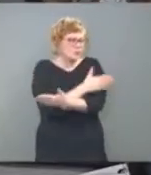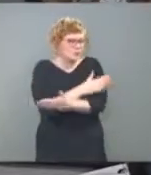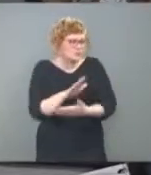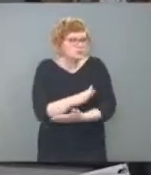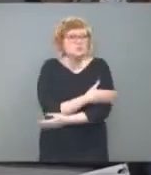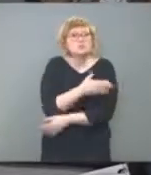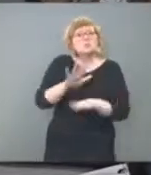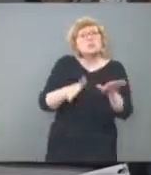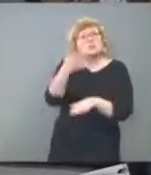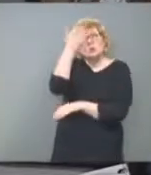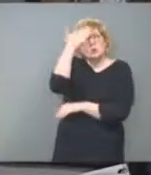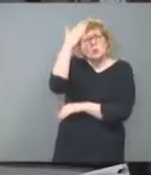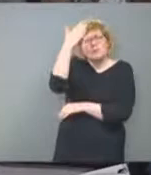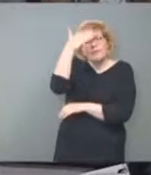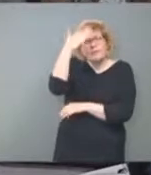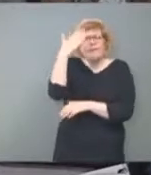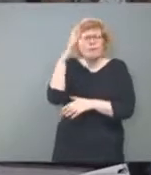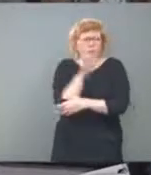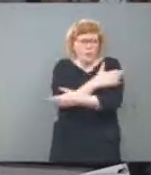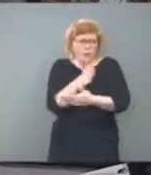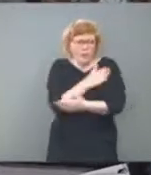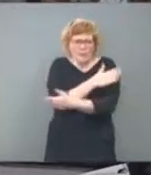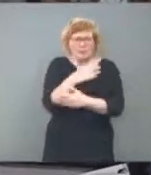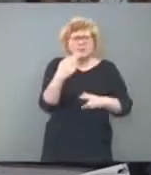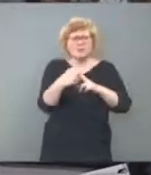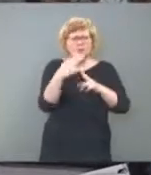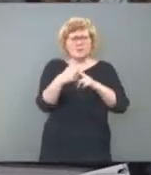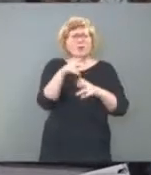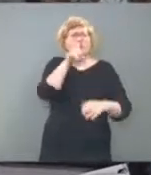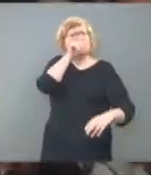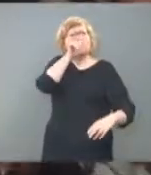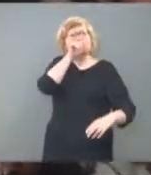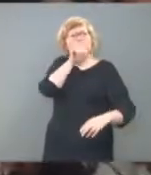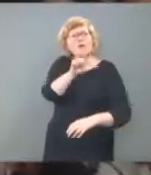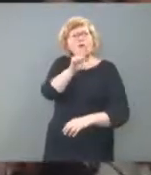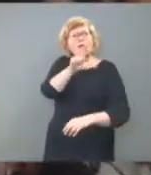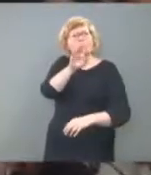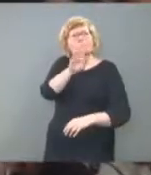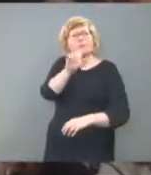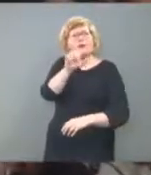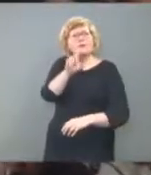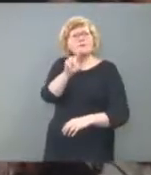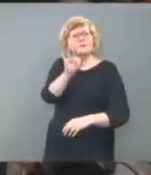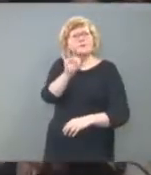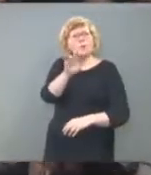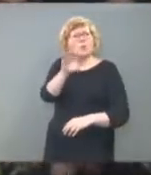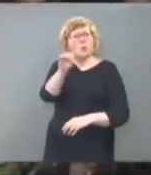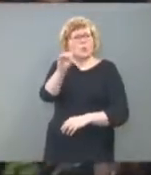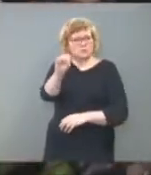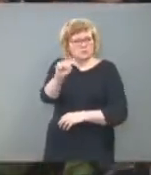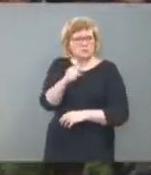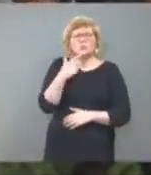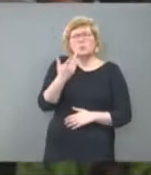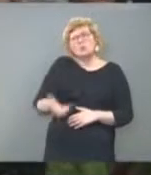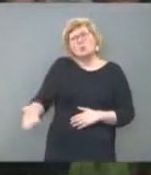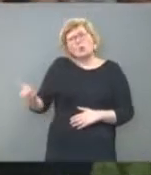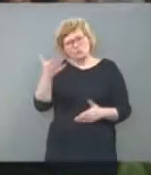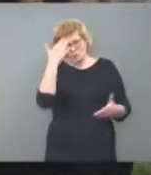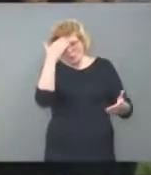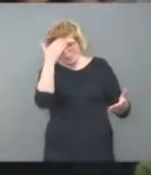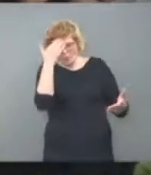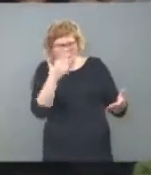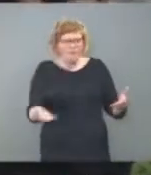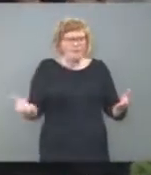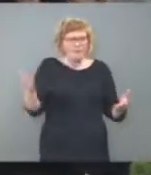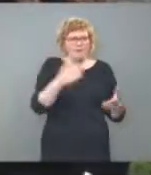ici. Hein? Ah, quand même. C'est un grand peuple, le peuple français, tout le monde lit, un peu, beaucoup, et puis sinon vous irez